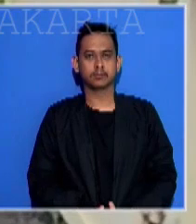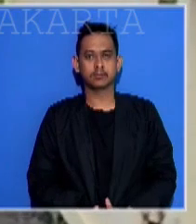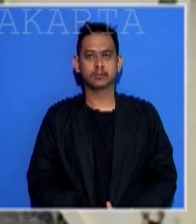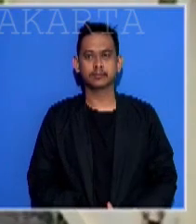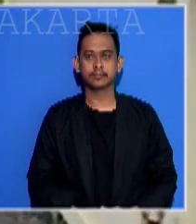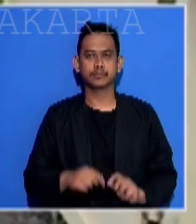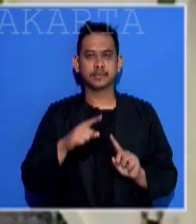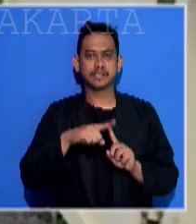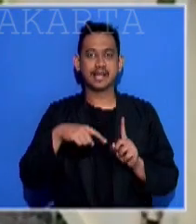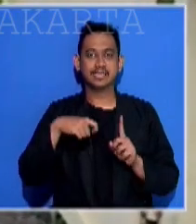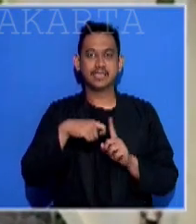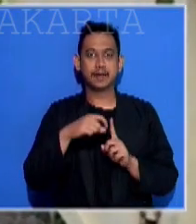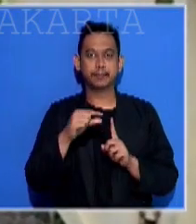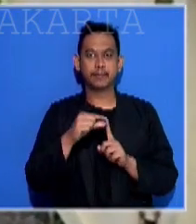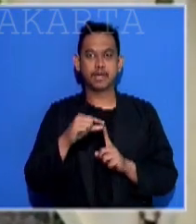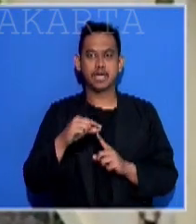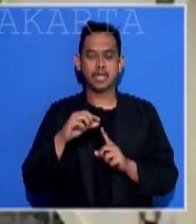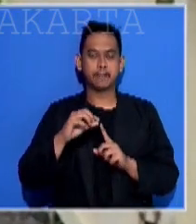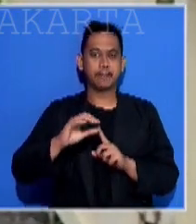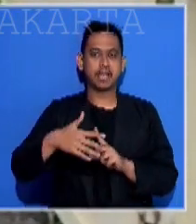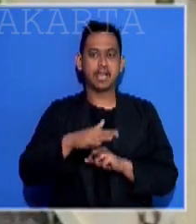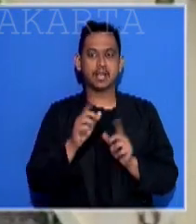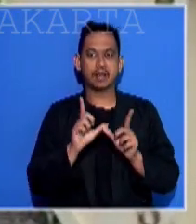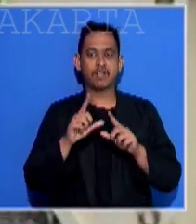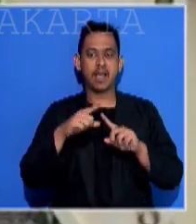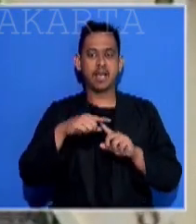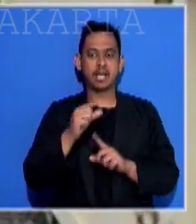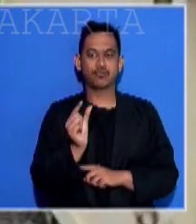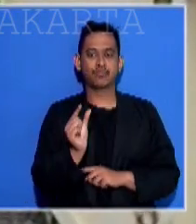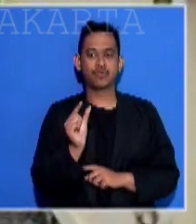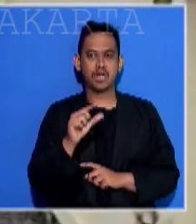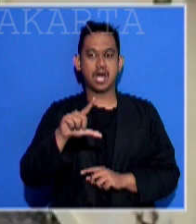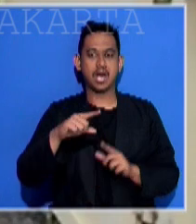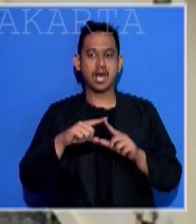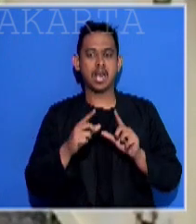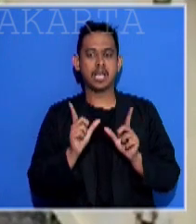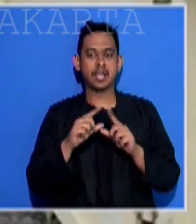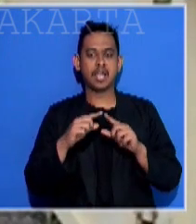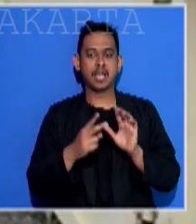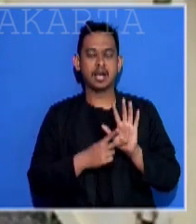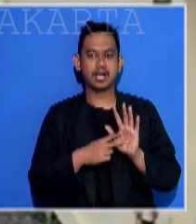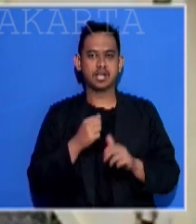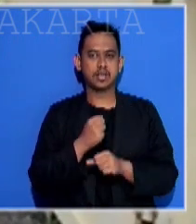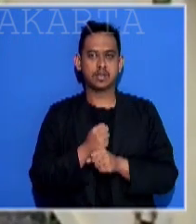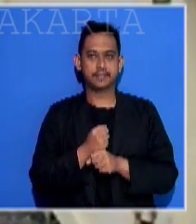TKP-nya di Pantai Watu Lawang, Kapanewon Tepus. Kemudian kronologisnya